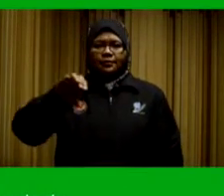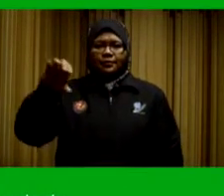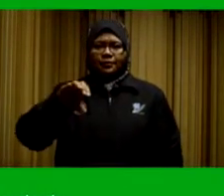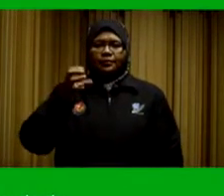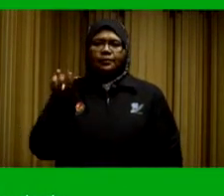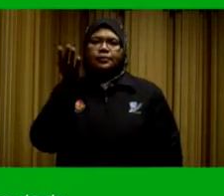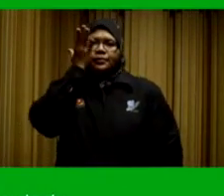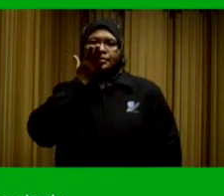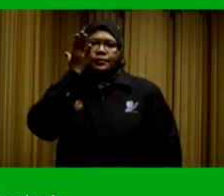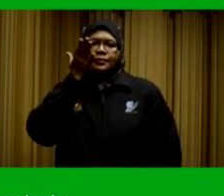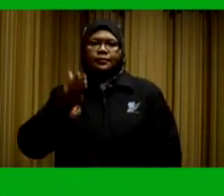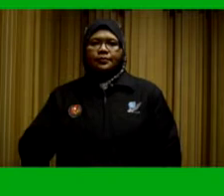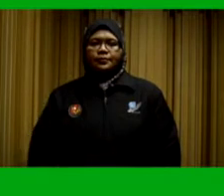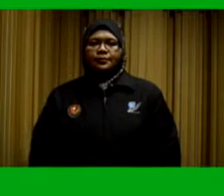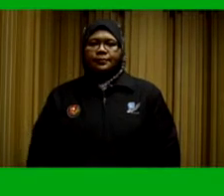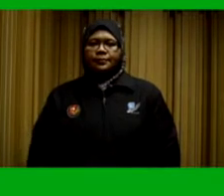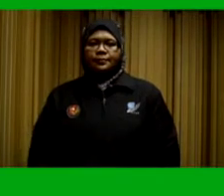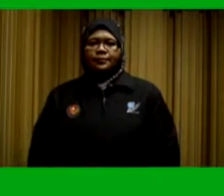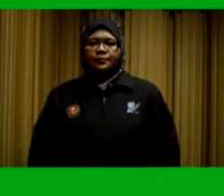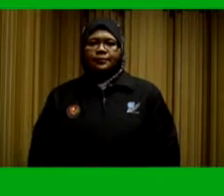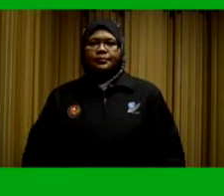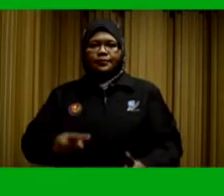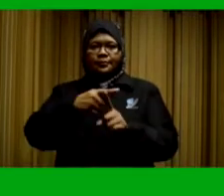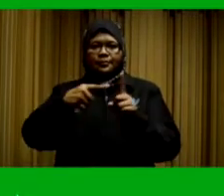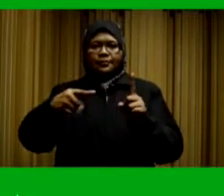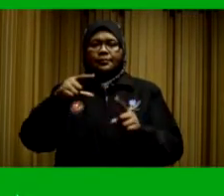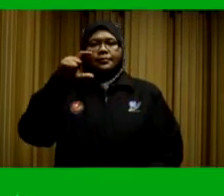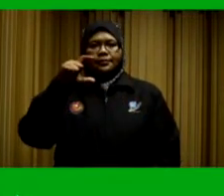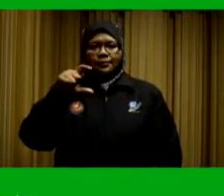setengah cawan sos tomato,